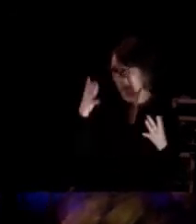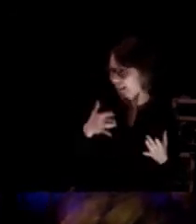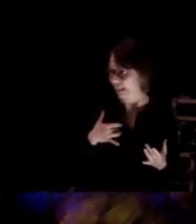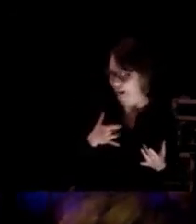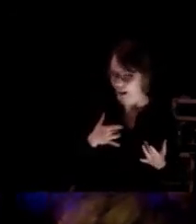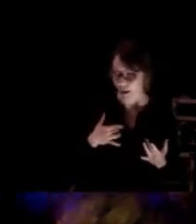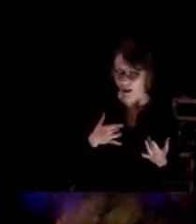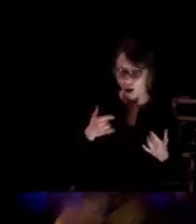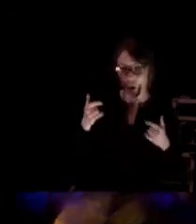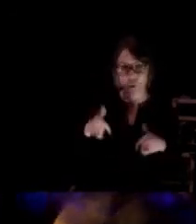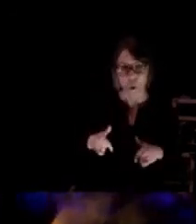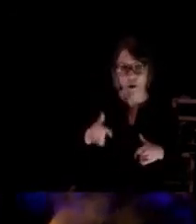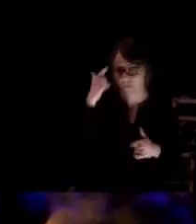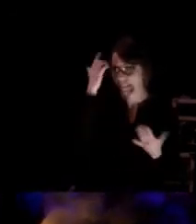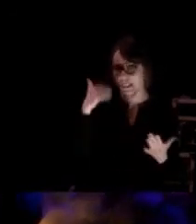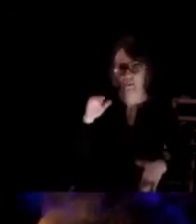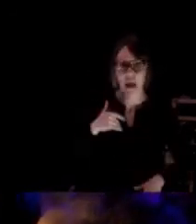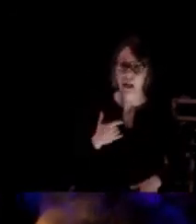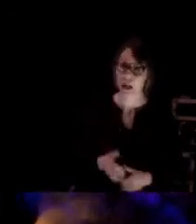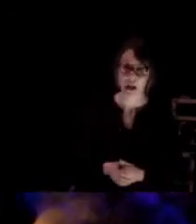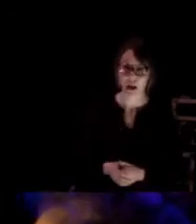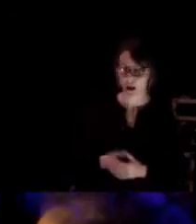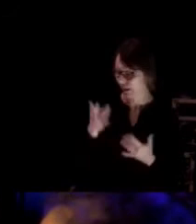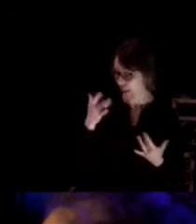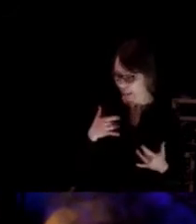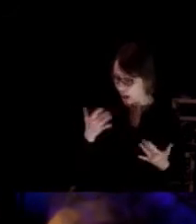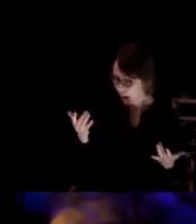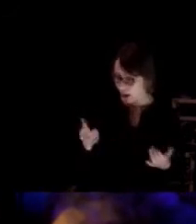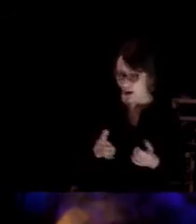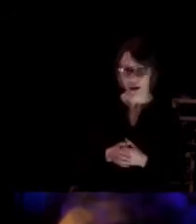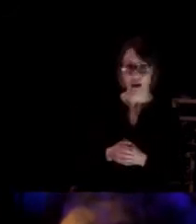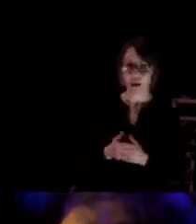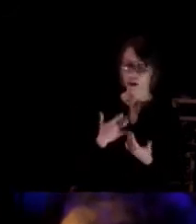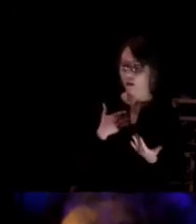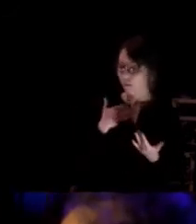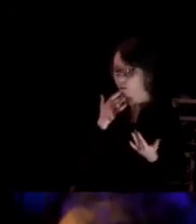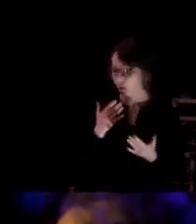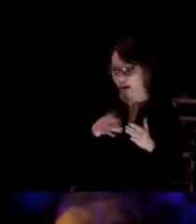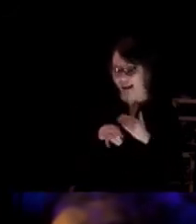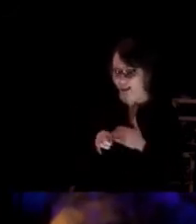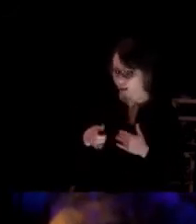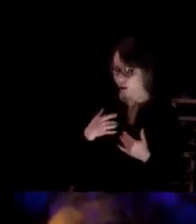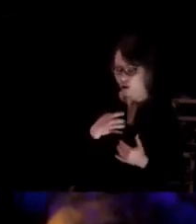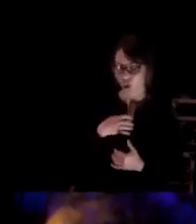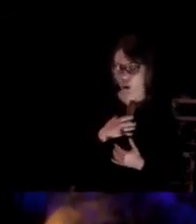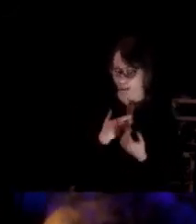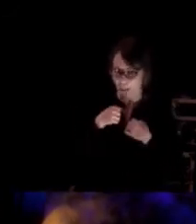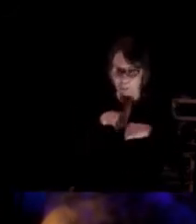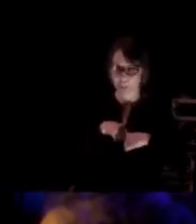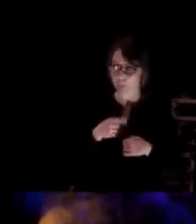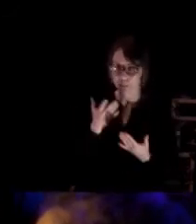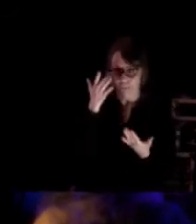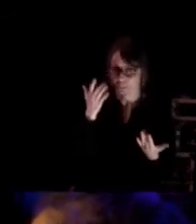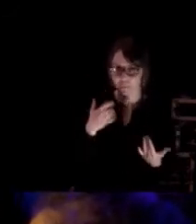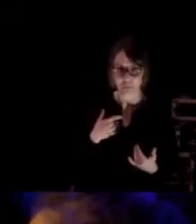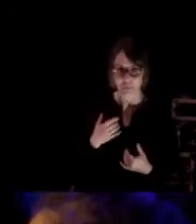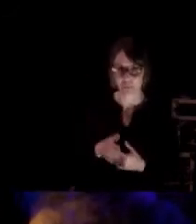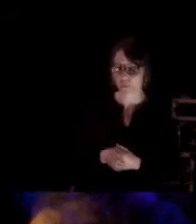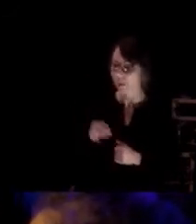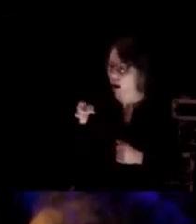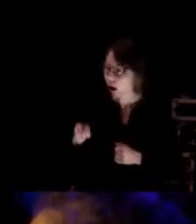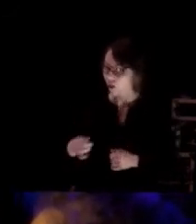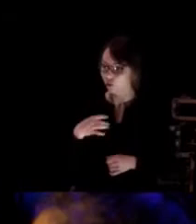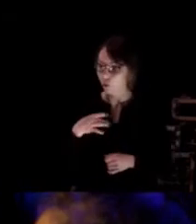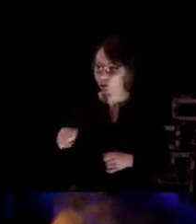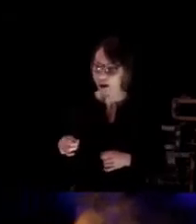hadde ikke peiling lenger. Jeg hadde ikke peiling. Jeg har ikke hatt ork til å gå inn her, for det er ingen som har tørt å gå inn der med meg. Og det tørte han,